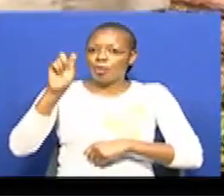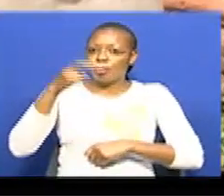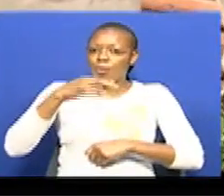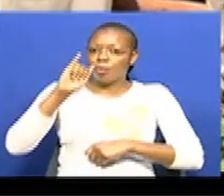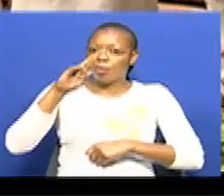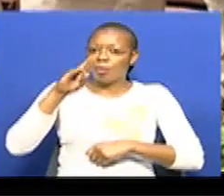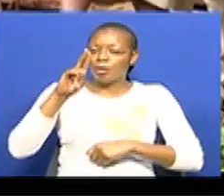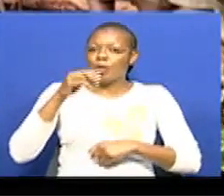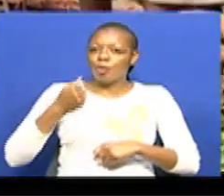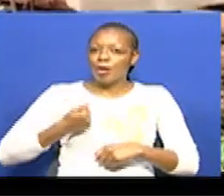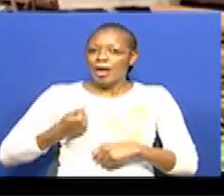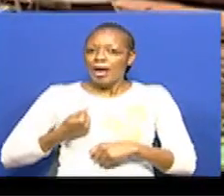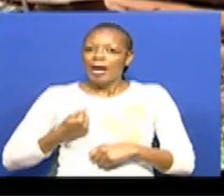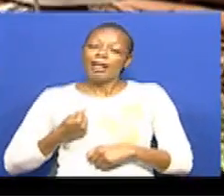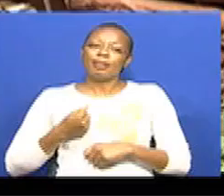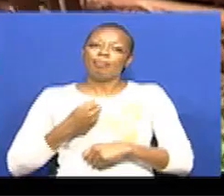I'm in Form 1.